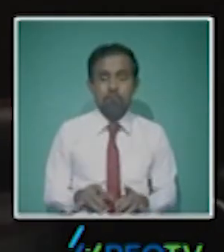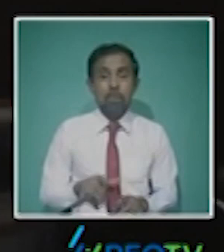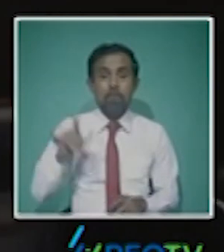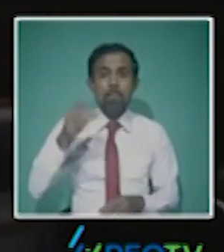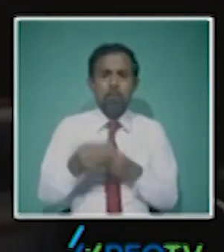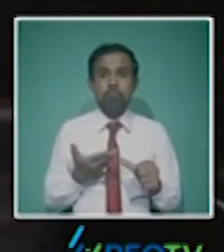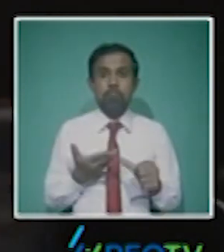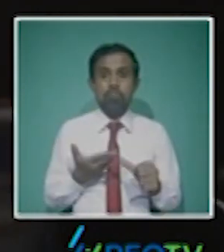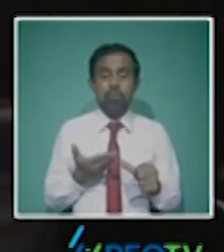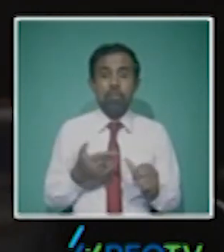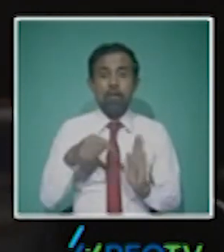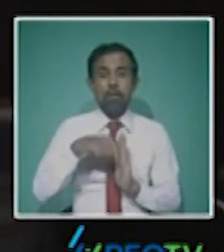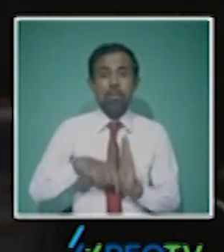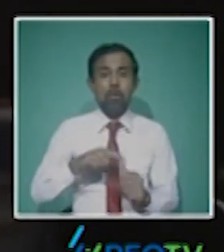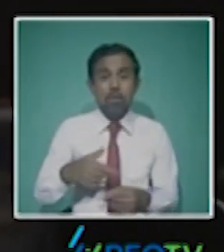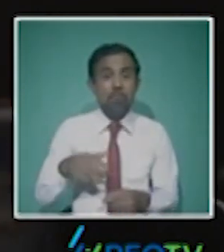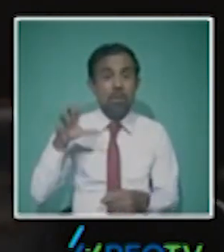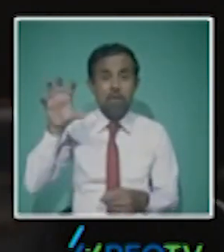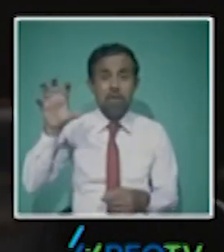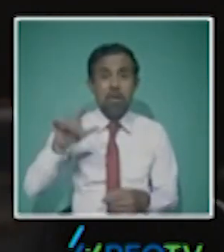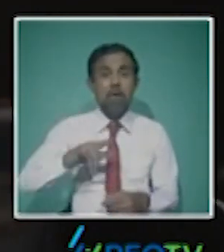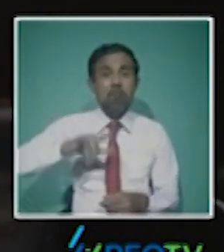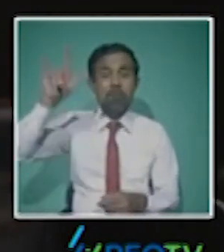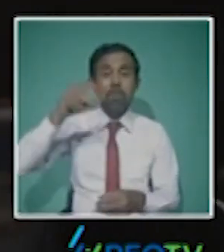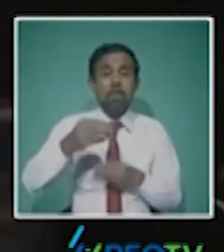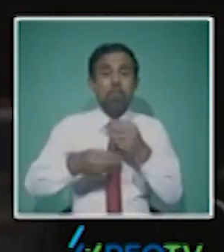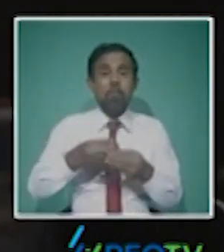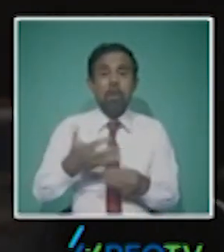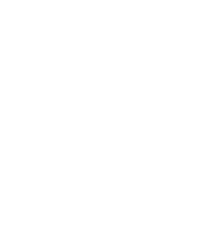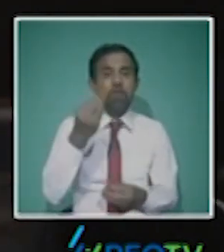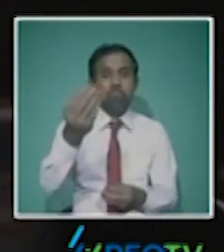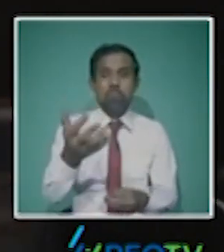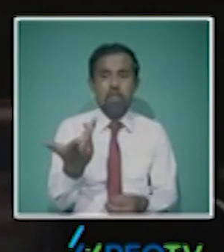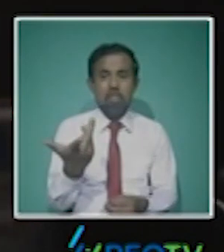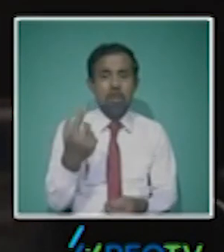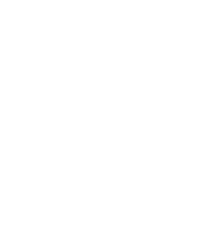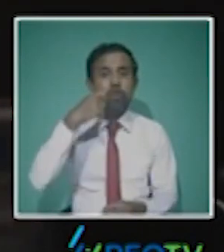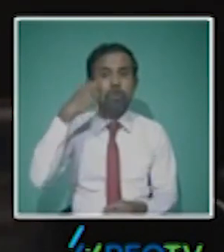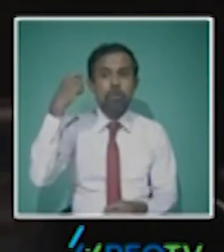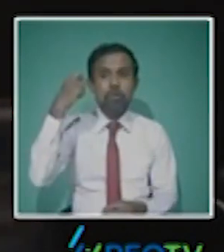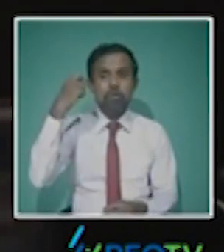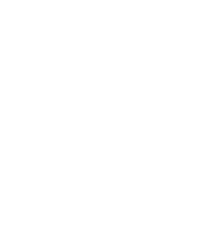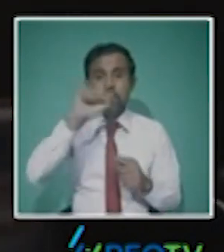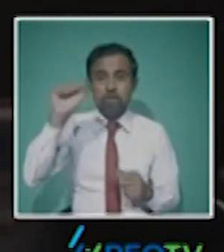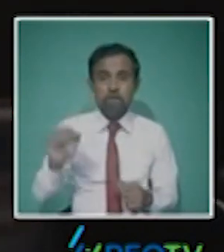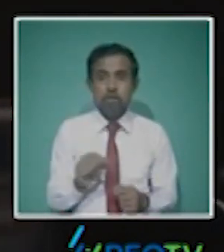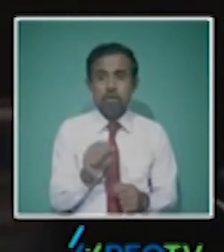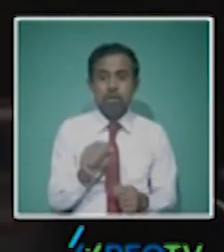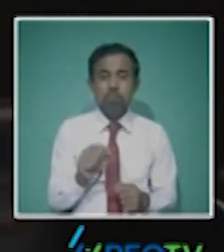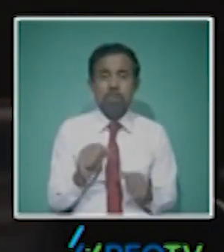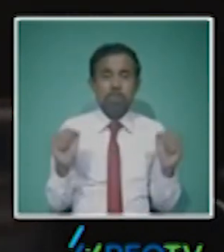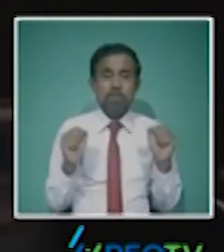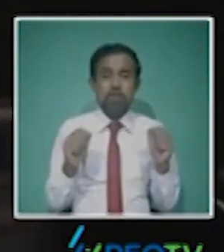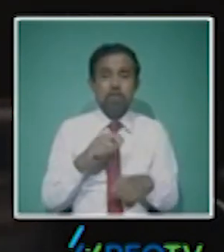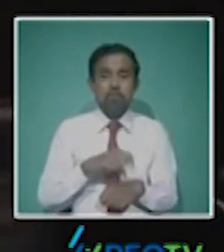සමාගම් 3-4ක් ආවත් දකුණු ආසියාවේ කිසිම රටක් විදේශීය සමාගම් වලට ඒකේ අවස්ථාව දීලා නැහැ. කල්පනා කරලා බලන්න අද යුරෝපය මේ සීත